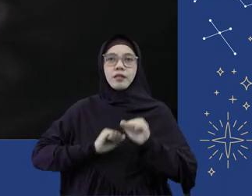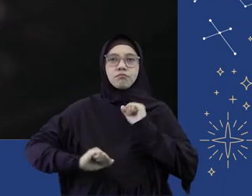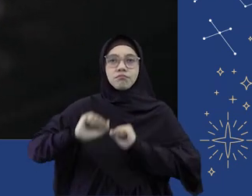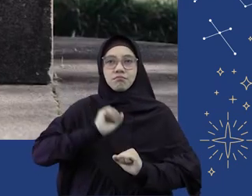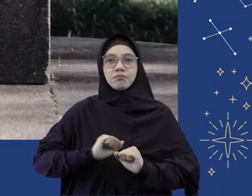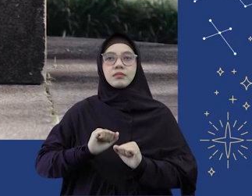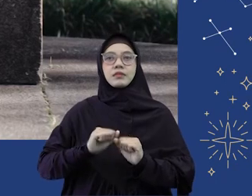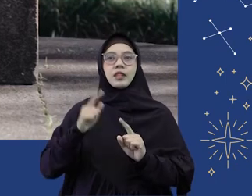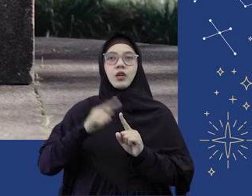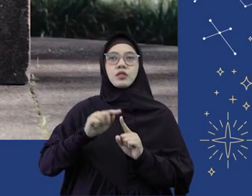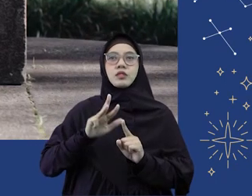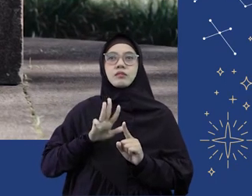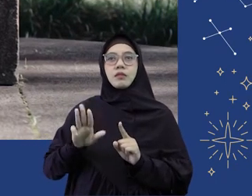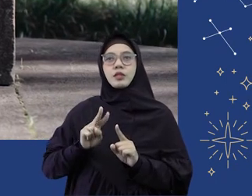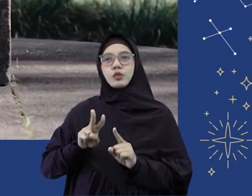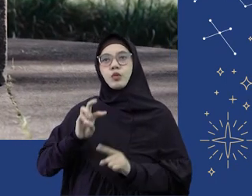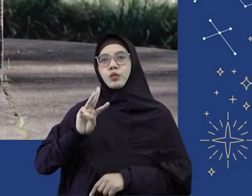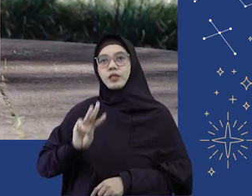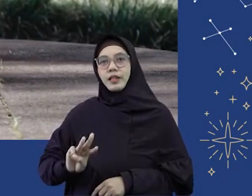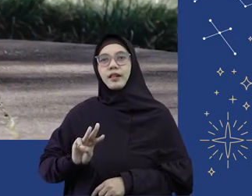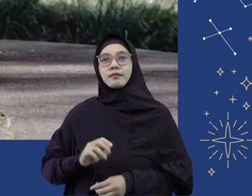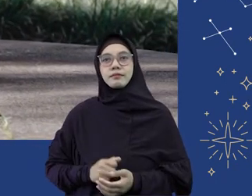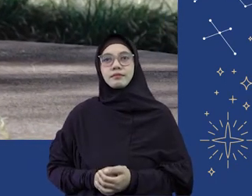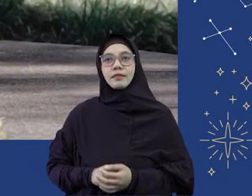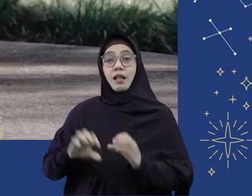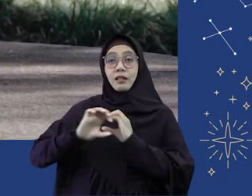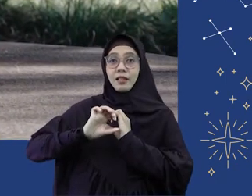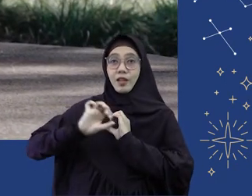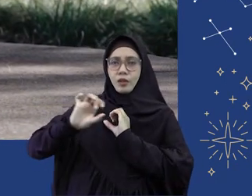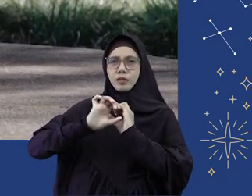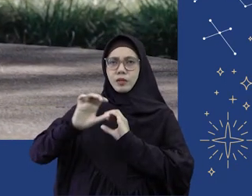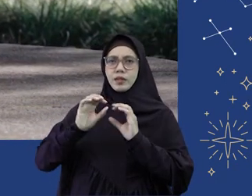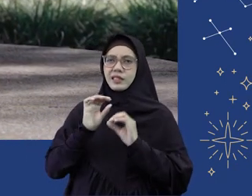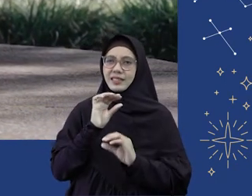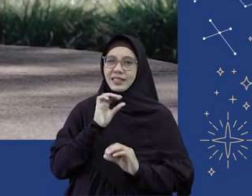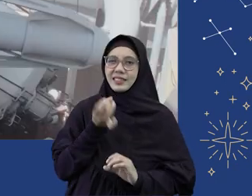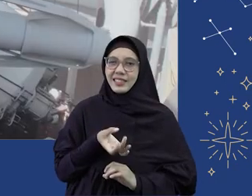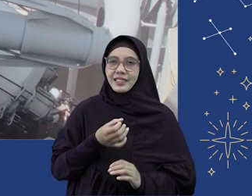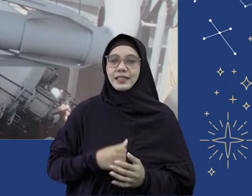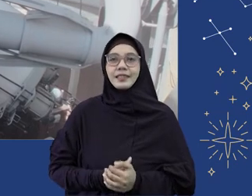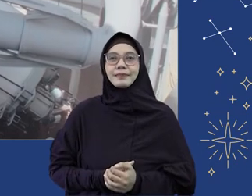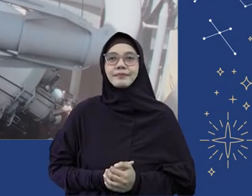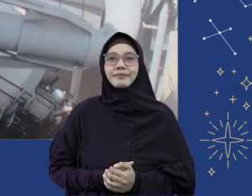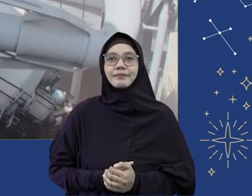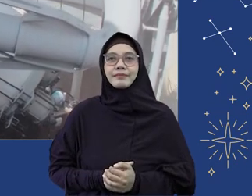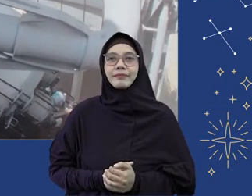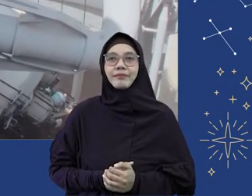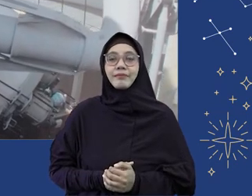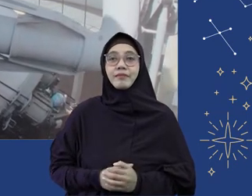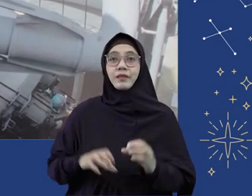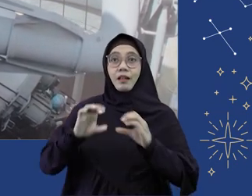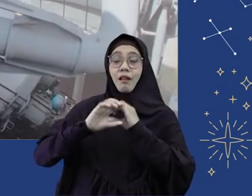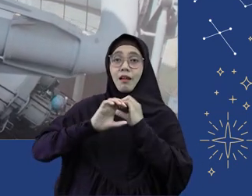tahun 1923 menggunakan teleskop teleskop berukuran kecil keberadaan teleskop